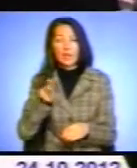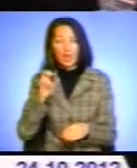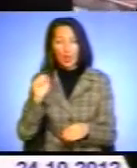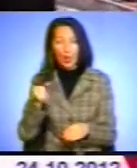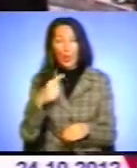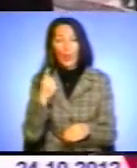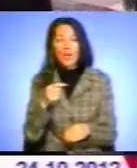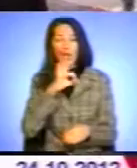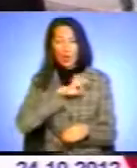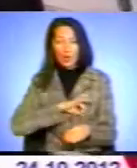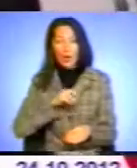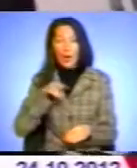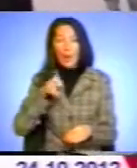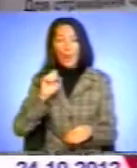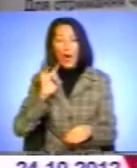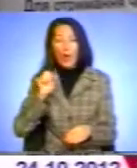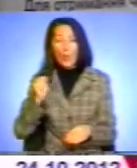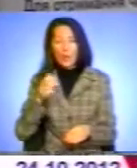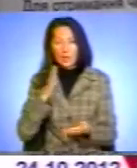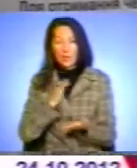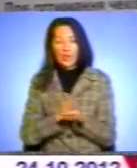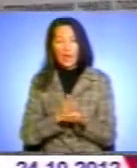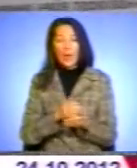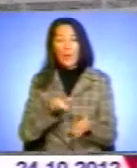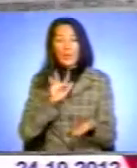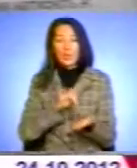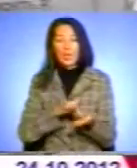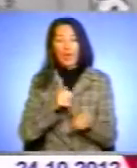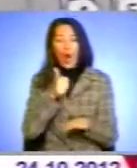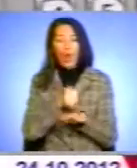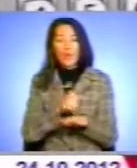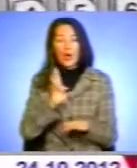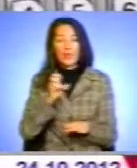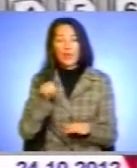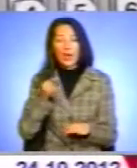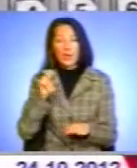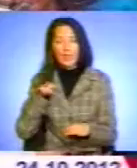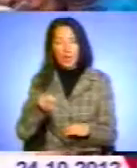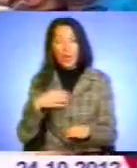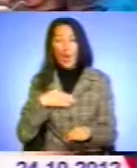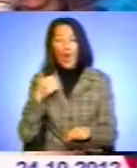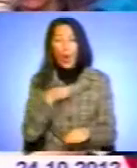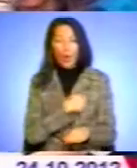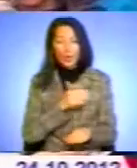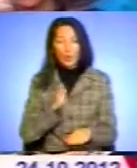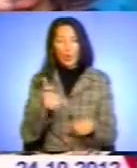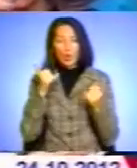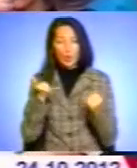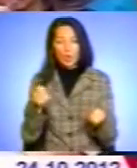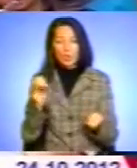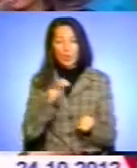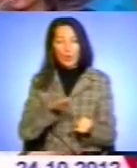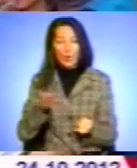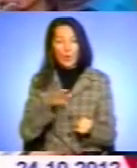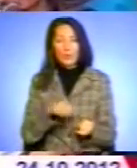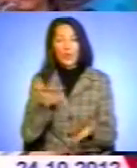Першим користувачем паркомату став міський голова Тернополя Сергій Надал. Ми хочемо бути сучасним європейським містом. Так? У всій цивілізованій Європі